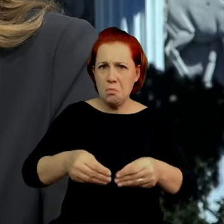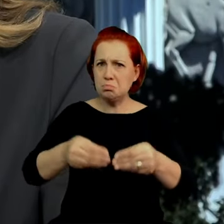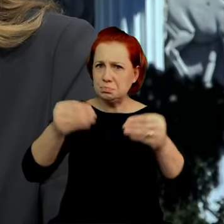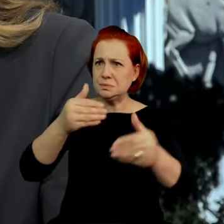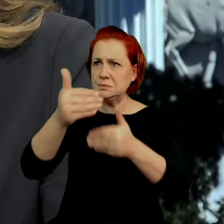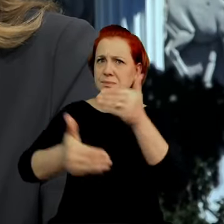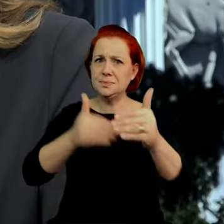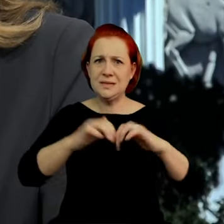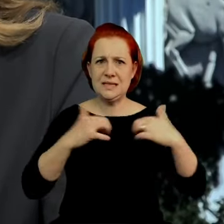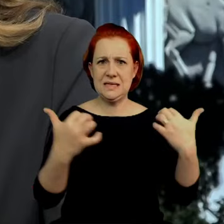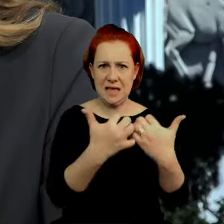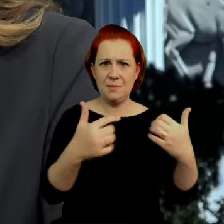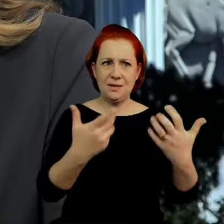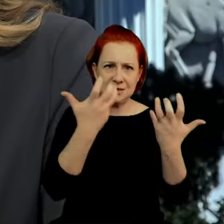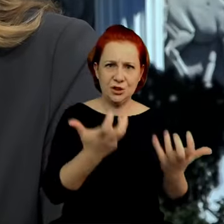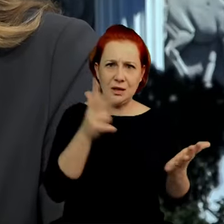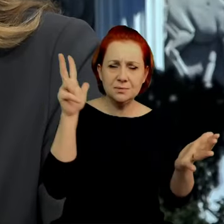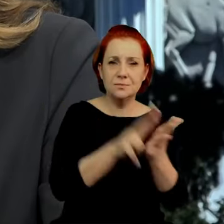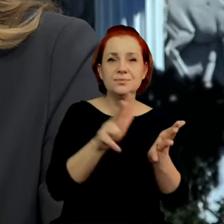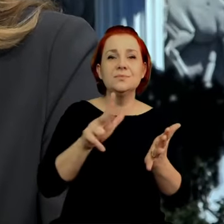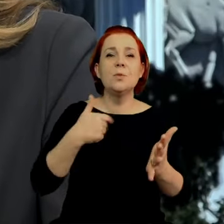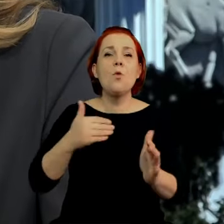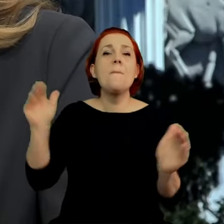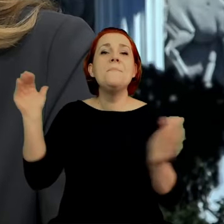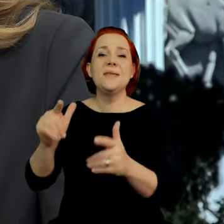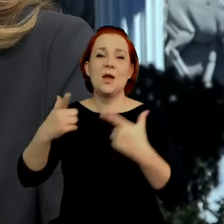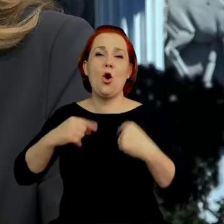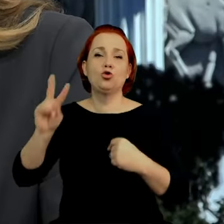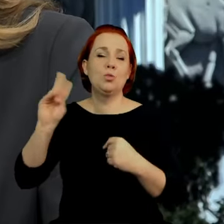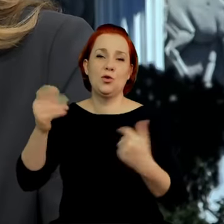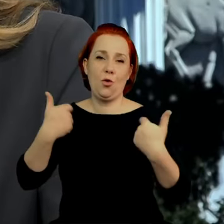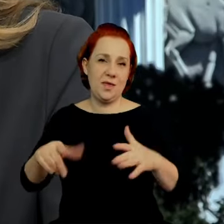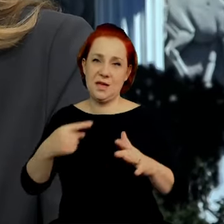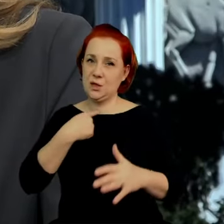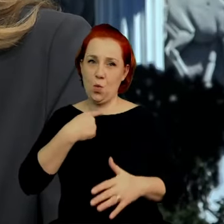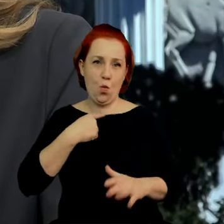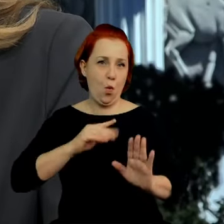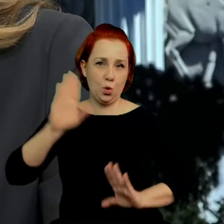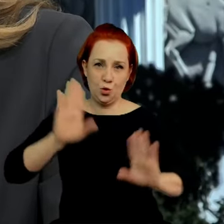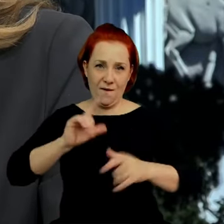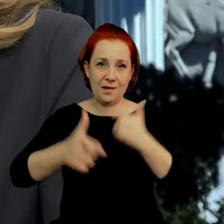głosowało. Tych konserwatystów mieliśmy mniej akurat, jeżeli chodzi, ale też byli.